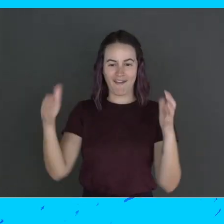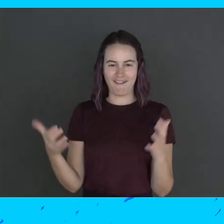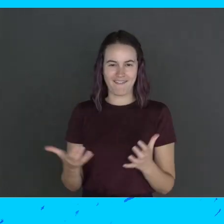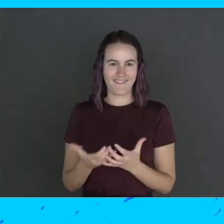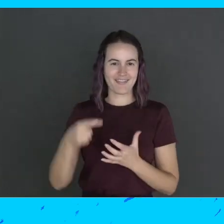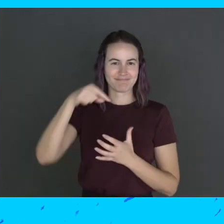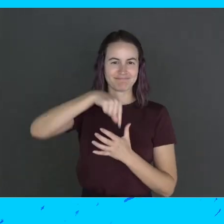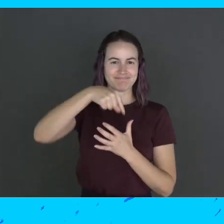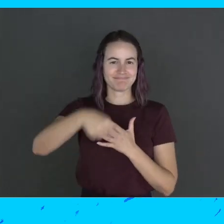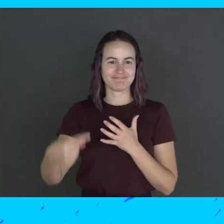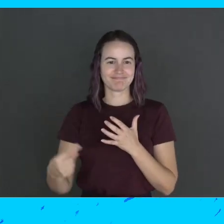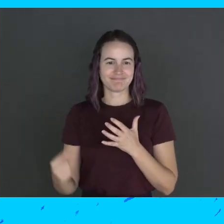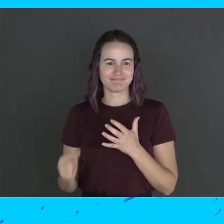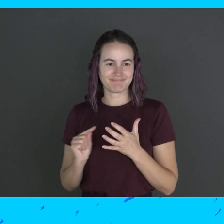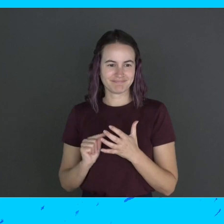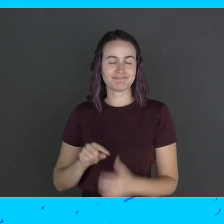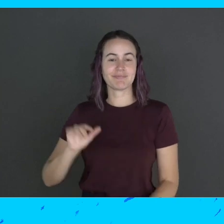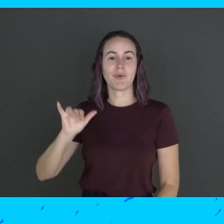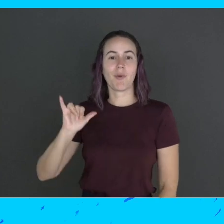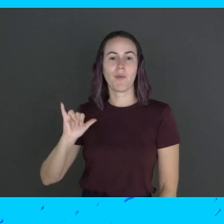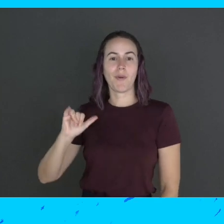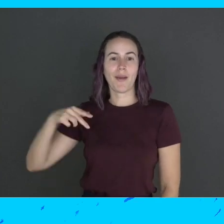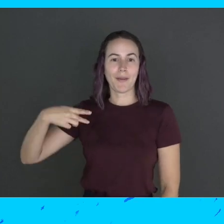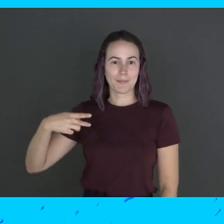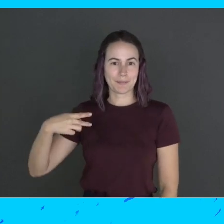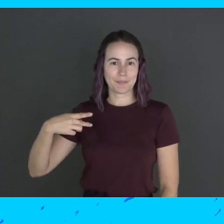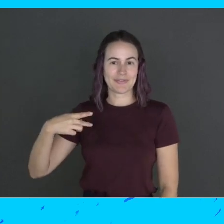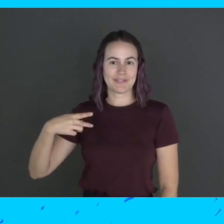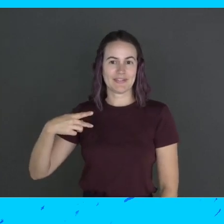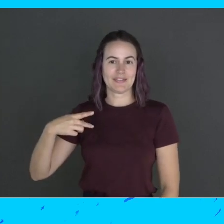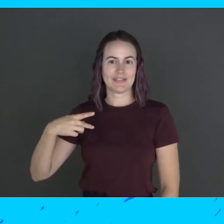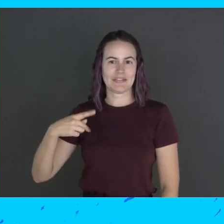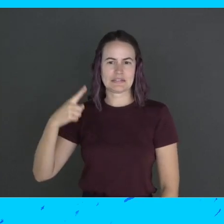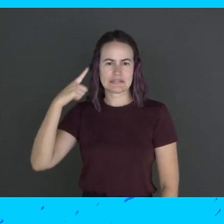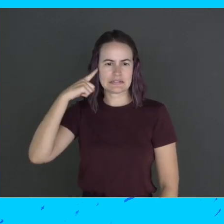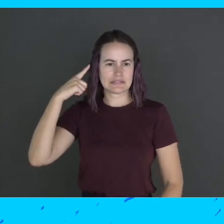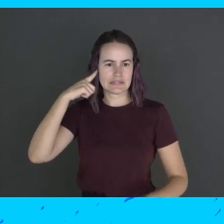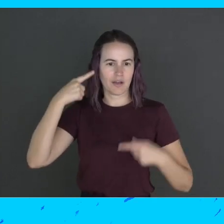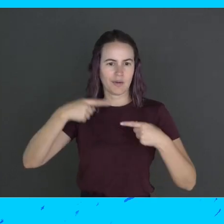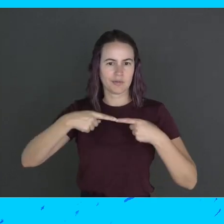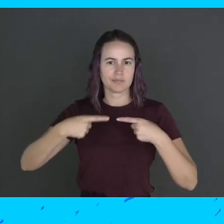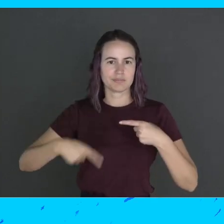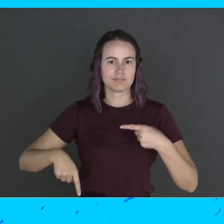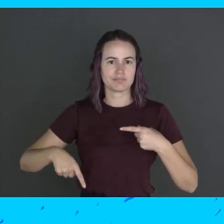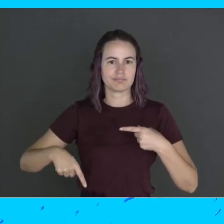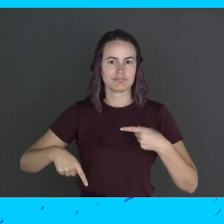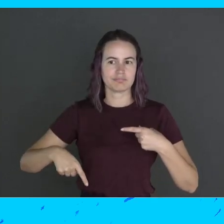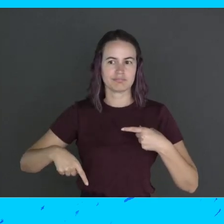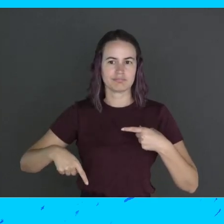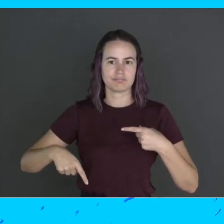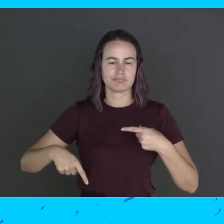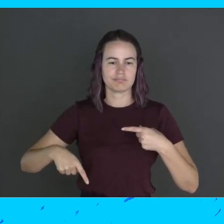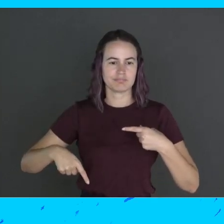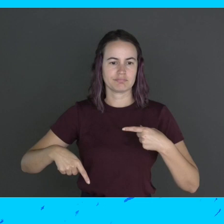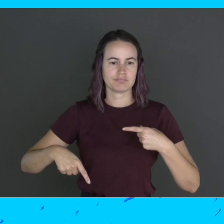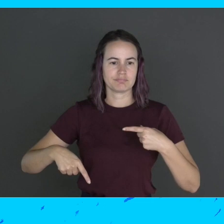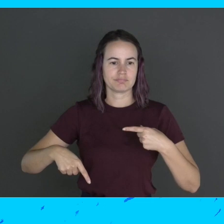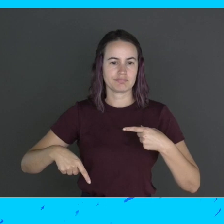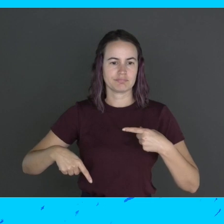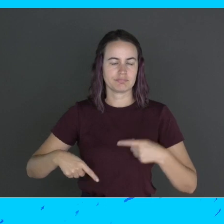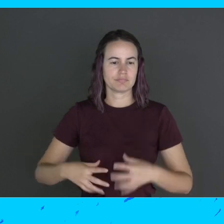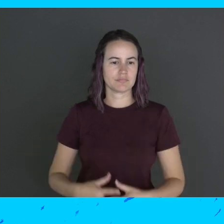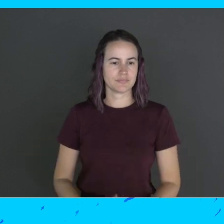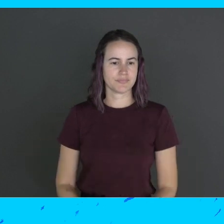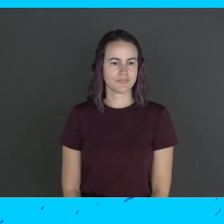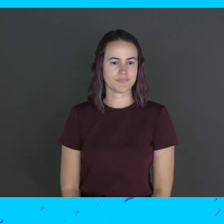et localement. Et donc, nous avons organisé